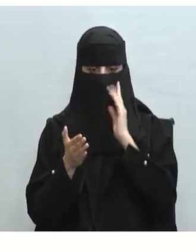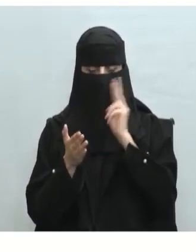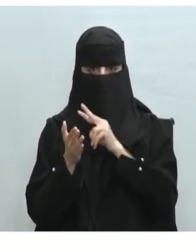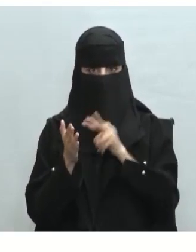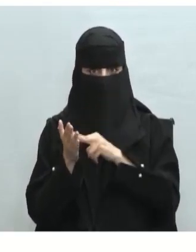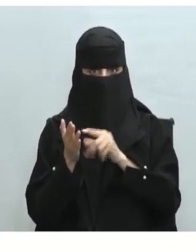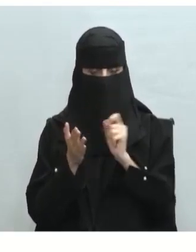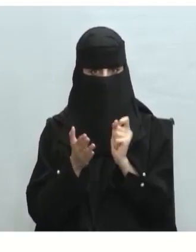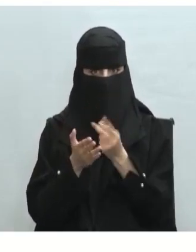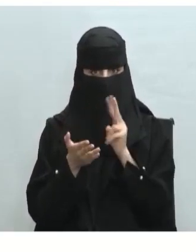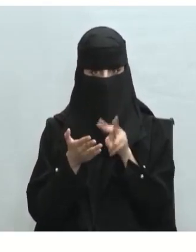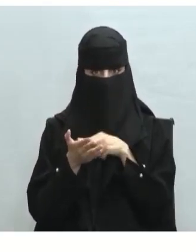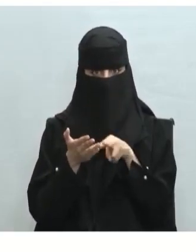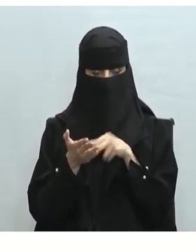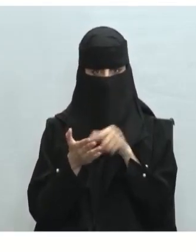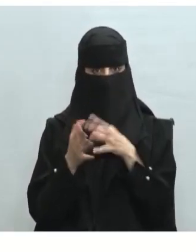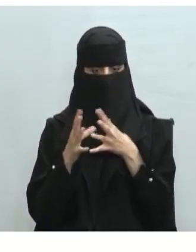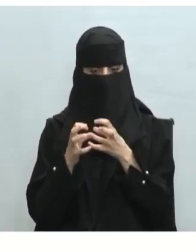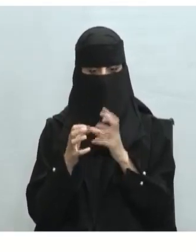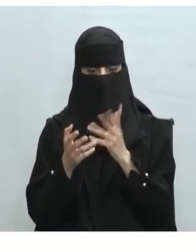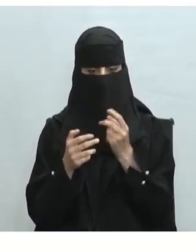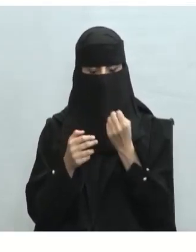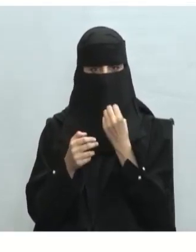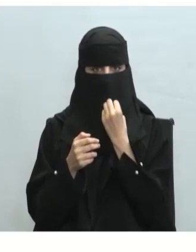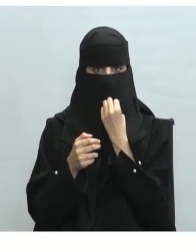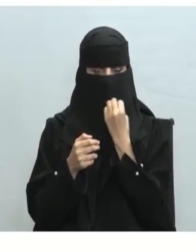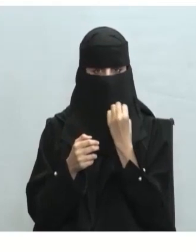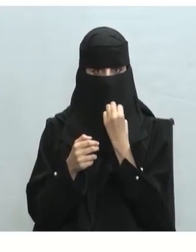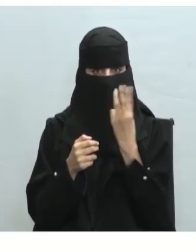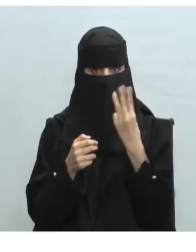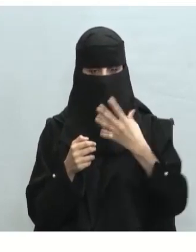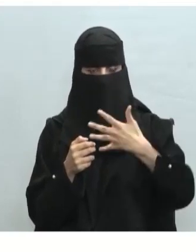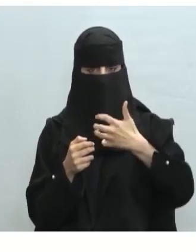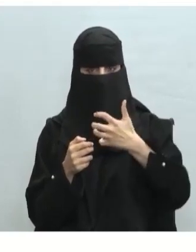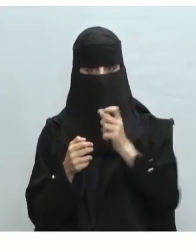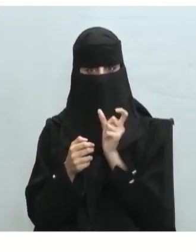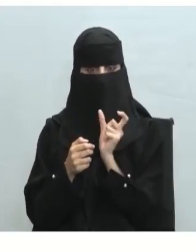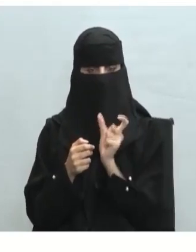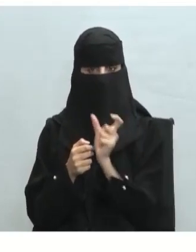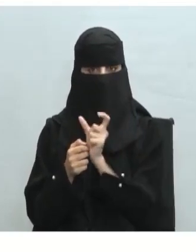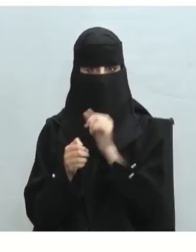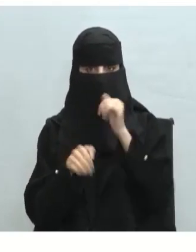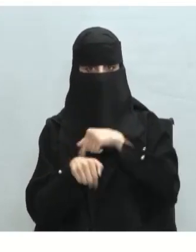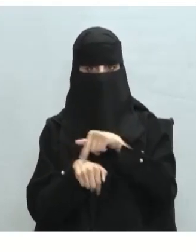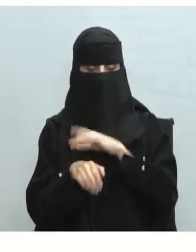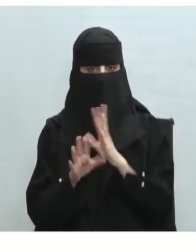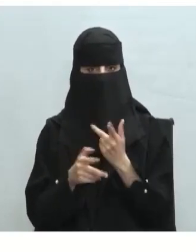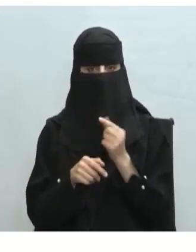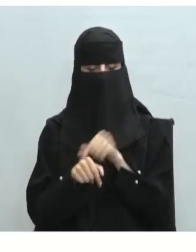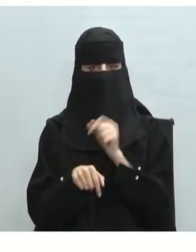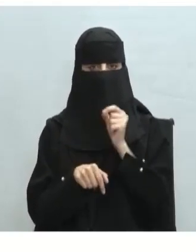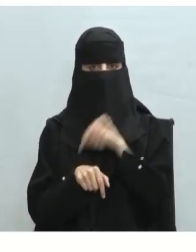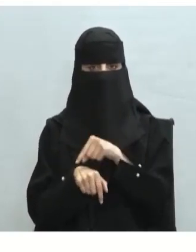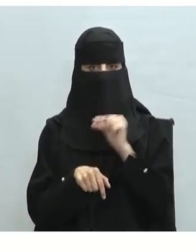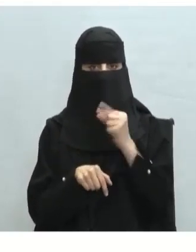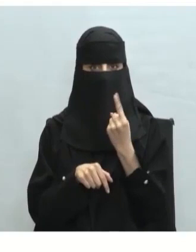القراءه باذن الله في نهايه هذه الوحده اتوقع منك ان تصل الى هذه السرعه في القراءه 350 كلمه في الدقيقه 350 كلمه